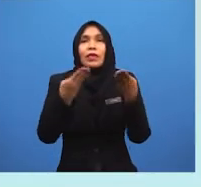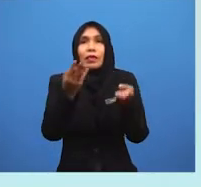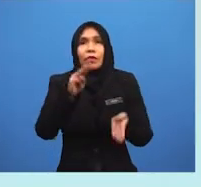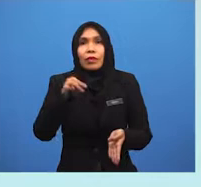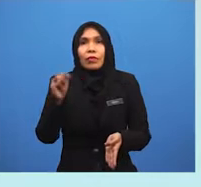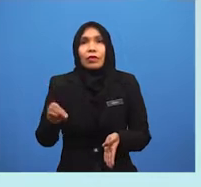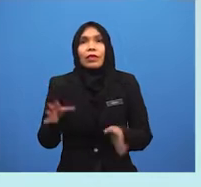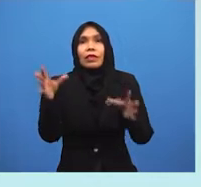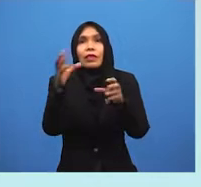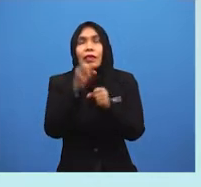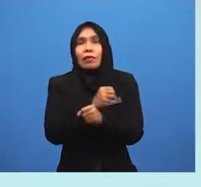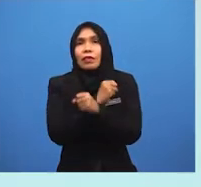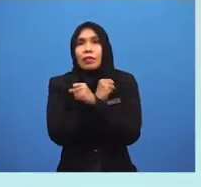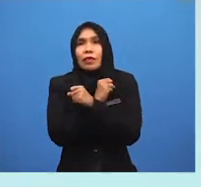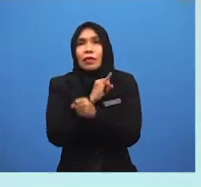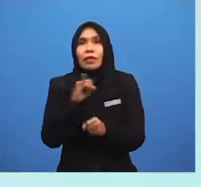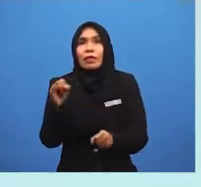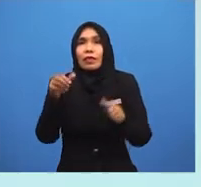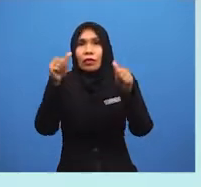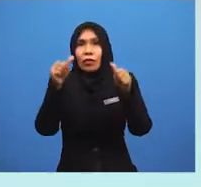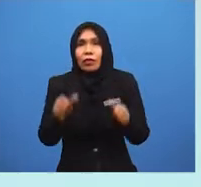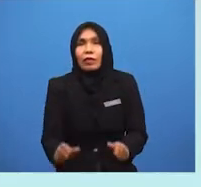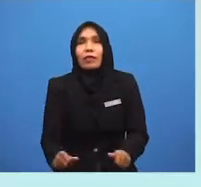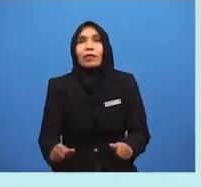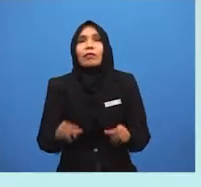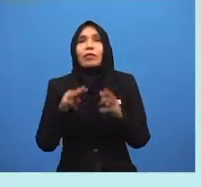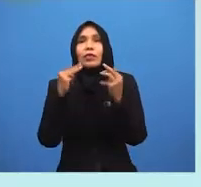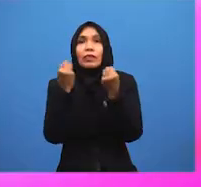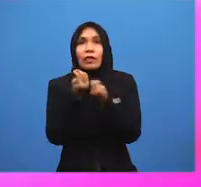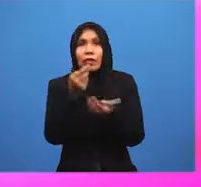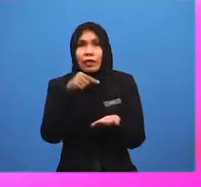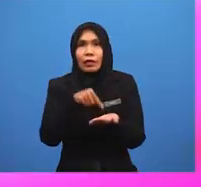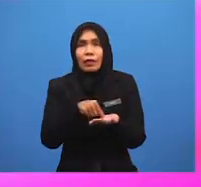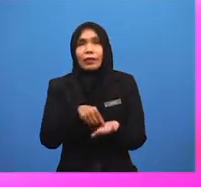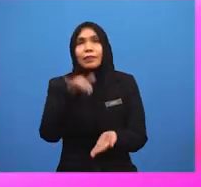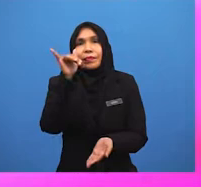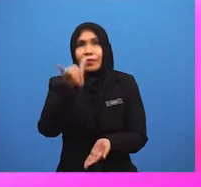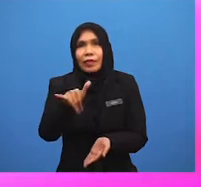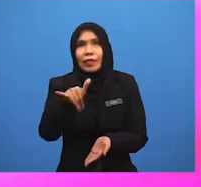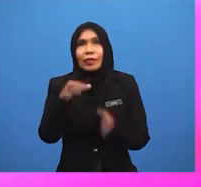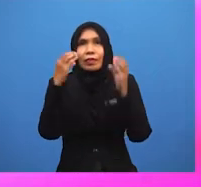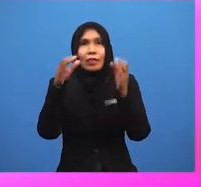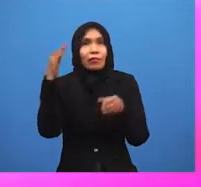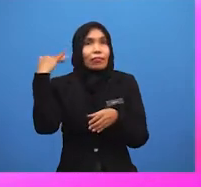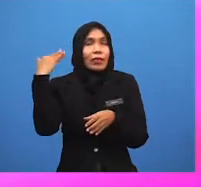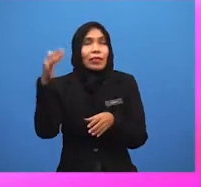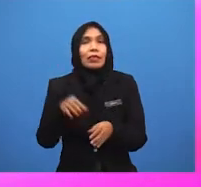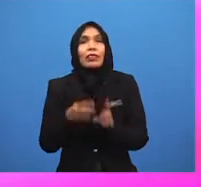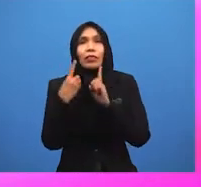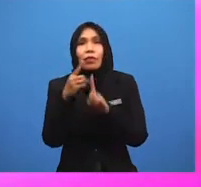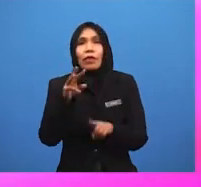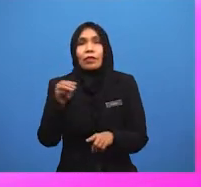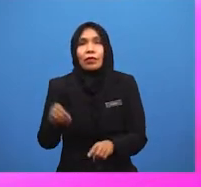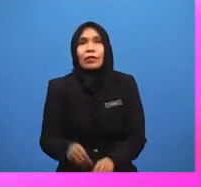Bagaimanakah murid-murid dapat menyayangi anggota masyarakat ini? Ya, cikgu dengar jawapan murid-murid.